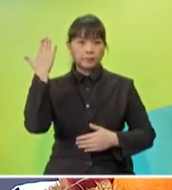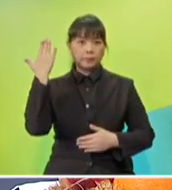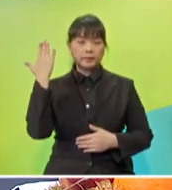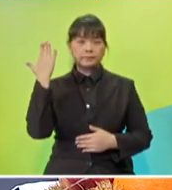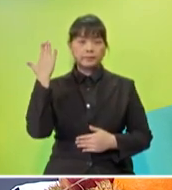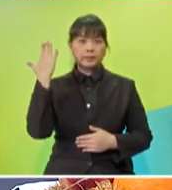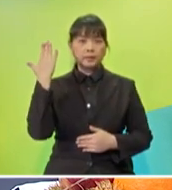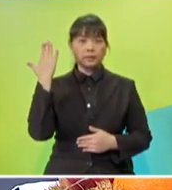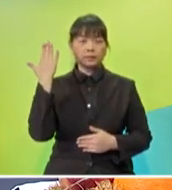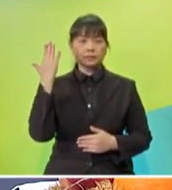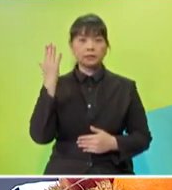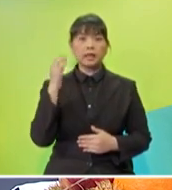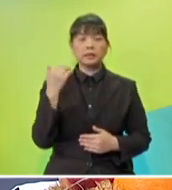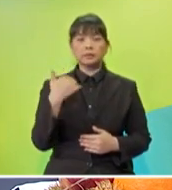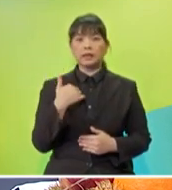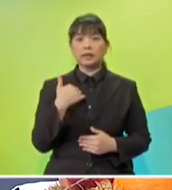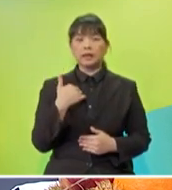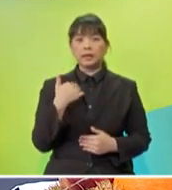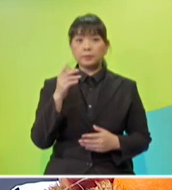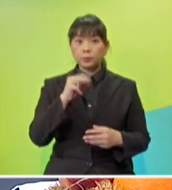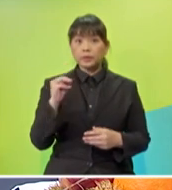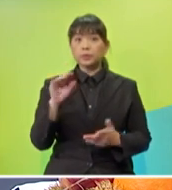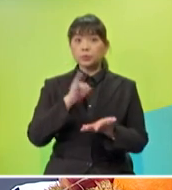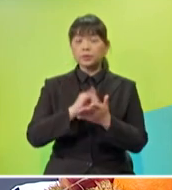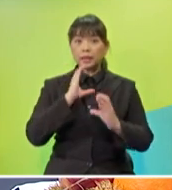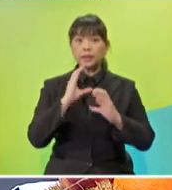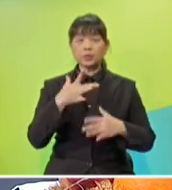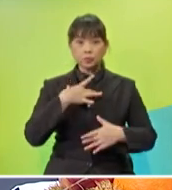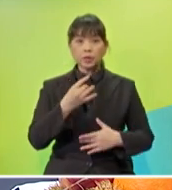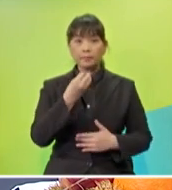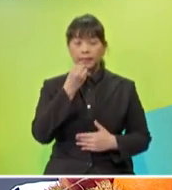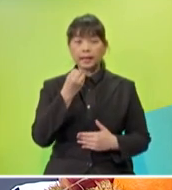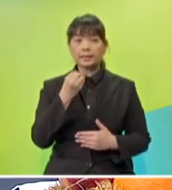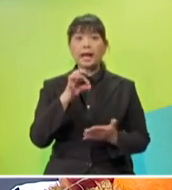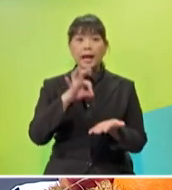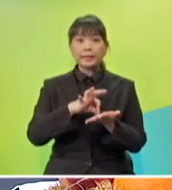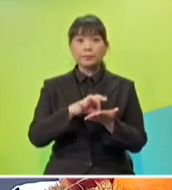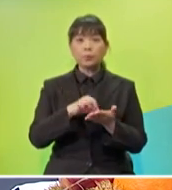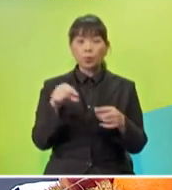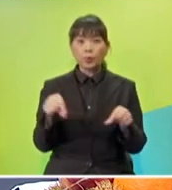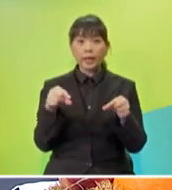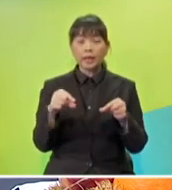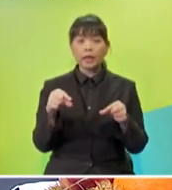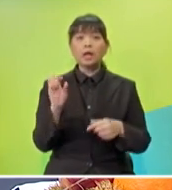suka makan ayam goreng setiap minggu saya makan 4 kali tanpa ayam goreng saya pulang